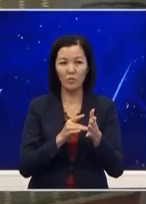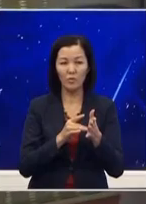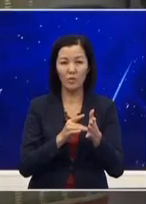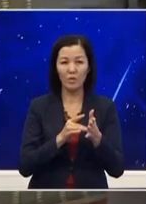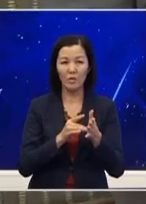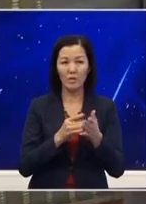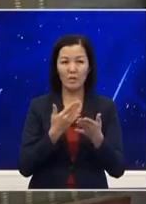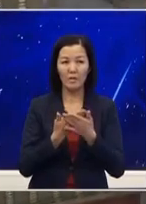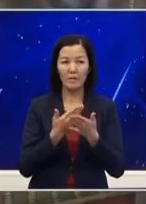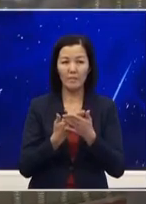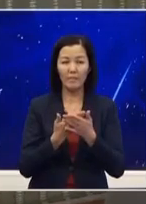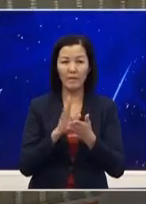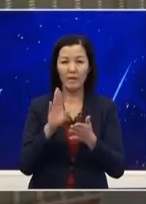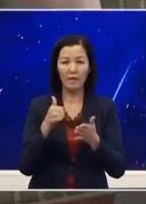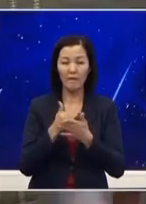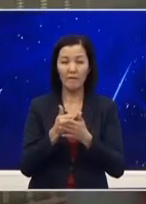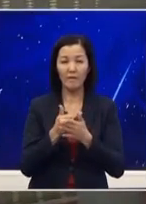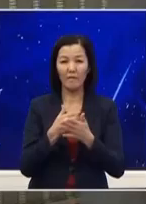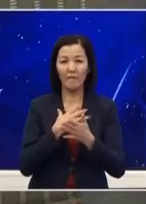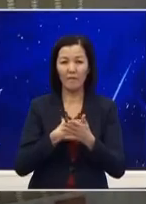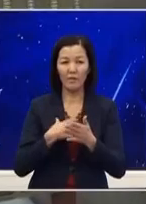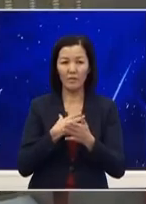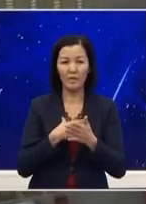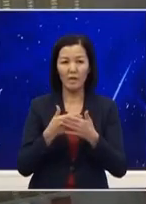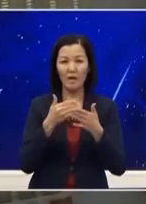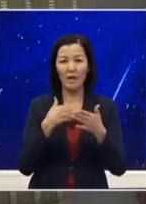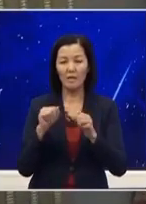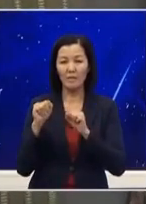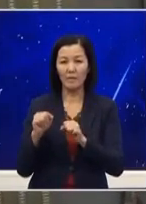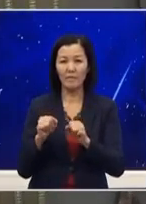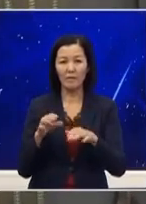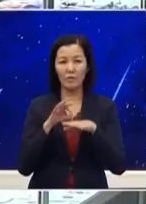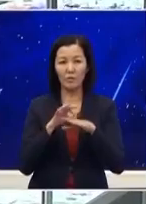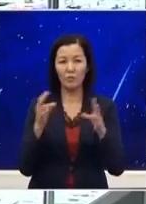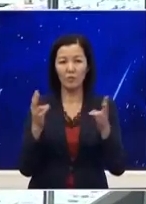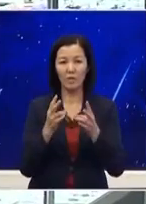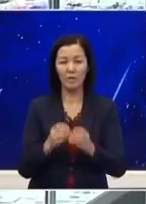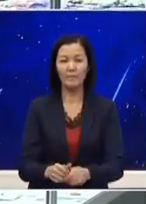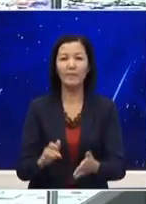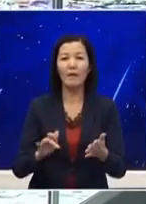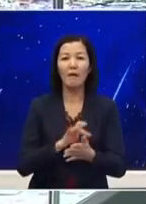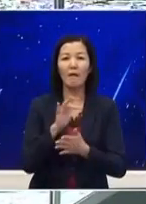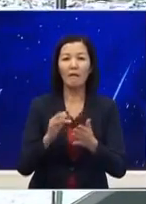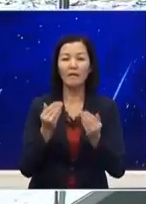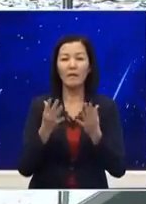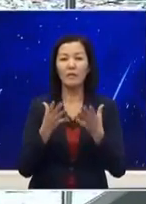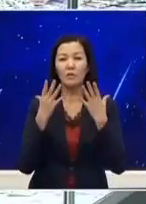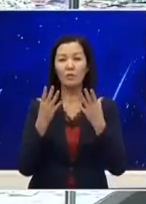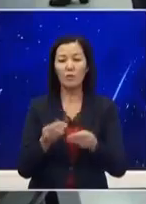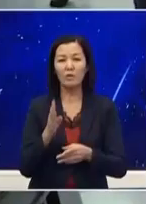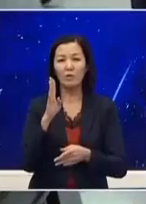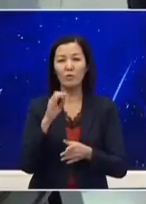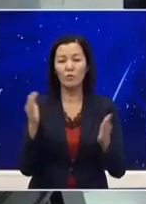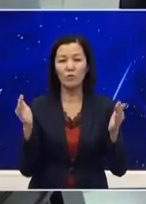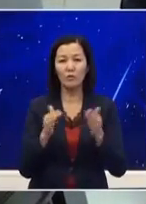тұрған. Сіздерден самое главное, сіздер мына нелермен профилактика жұмыс жүргізіңіздер адамдармен. Шаһарда қазіргі уақытта 400-ден астам